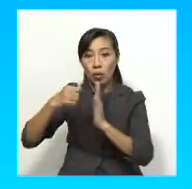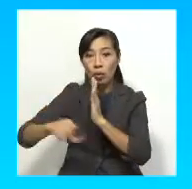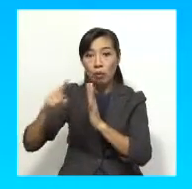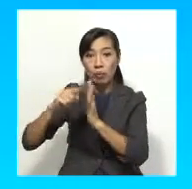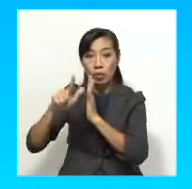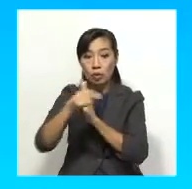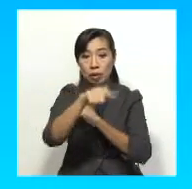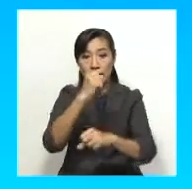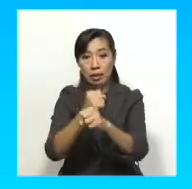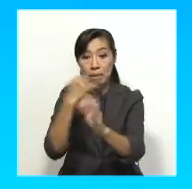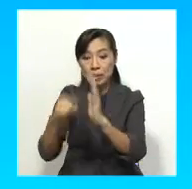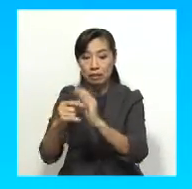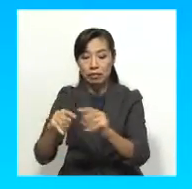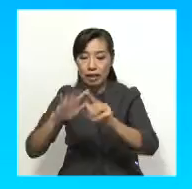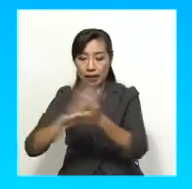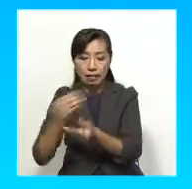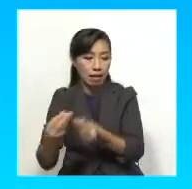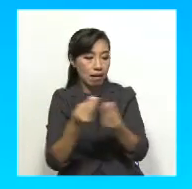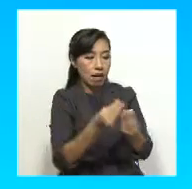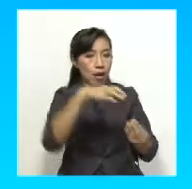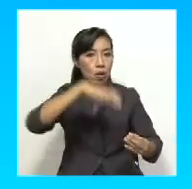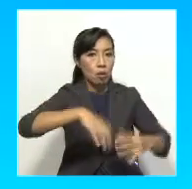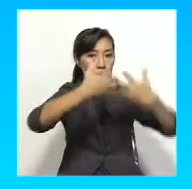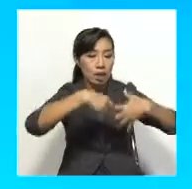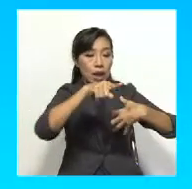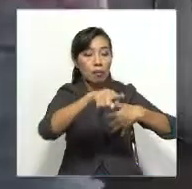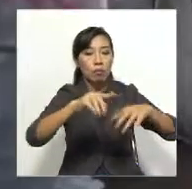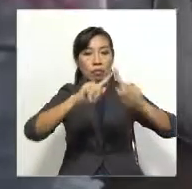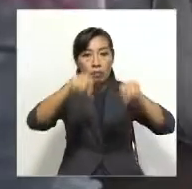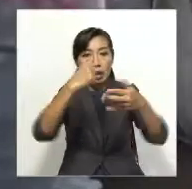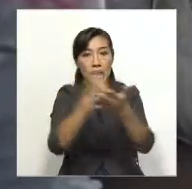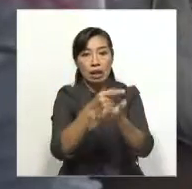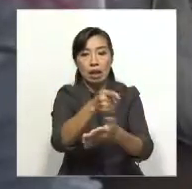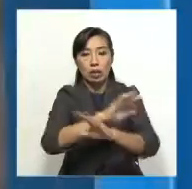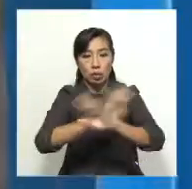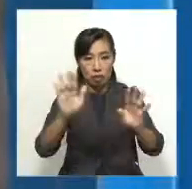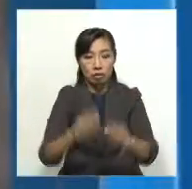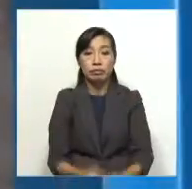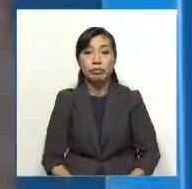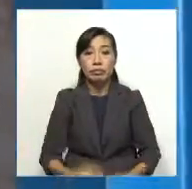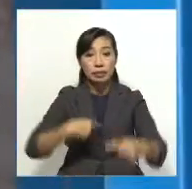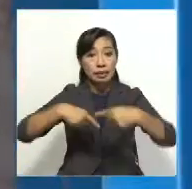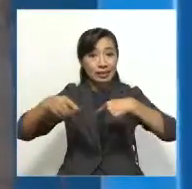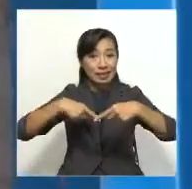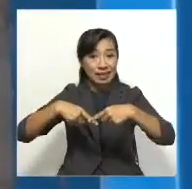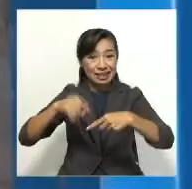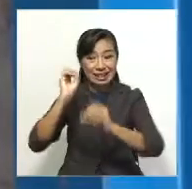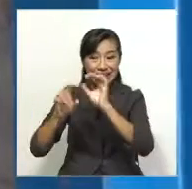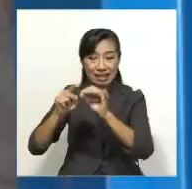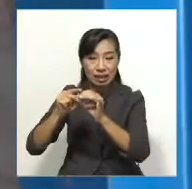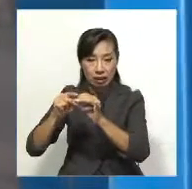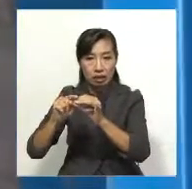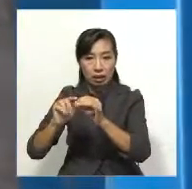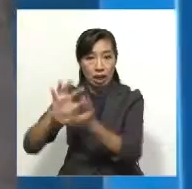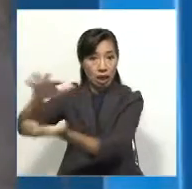รรมนะครับเพื่อยกเลิกใบอนุญาตต่อไปครับ และสำหรับเงื่อนไขการนำเข้าเศษพลาสติกตามประกาศกระทรวงอุตสาหกรรม